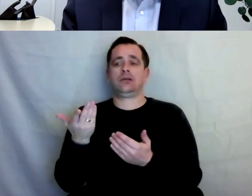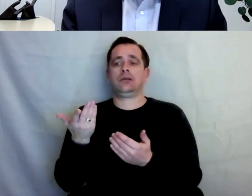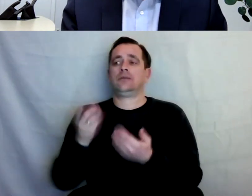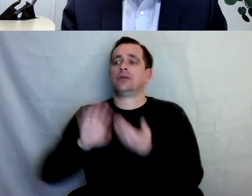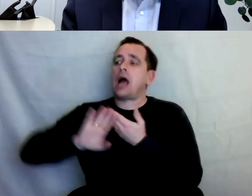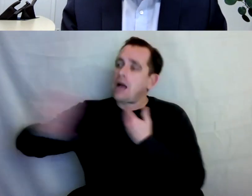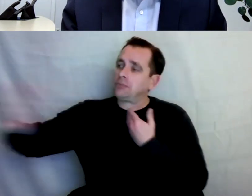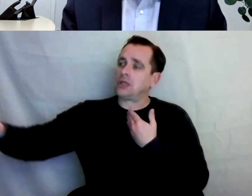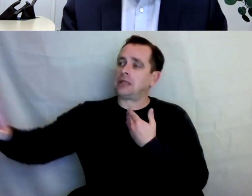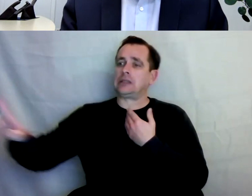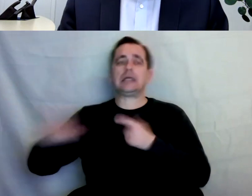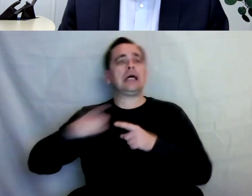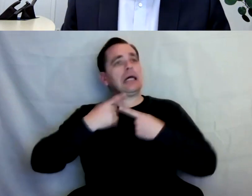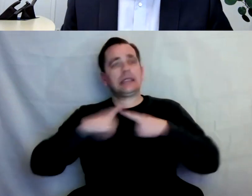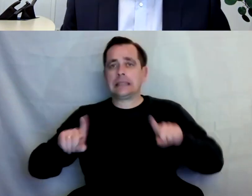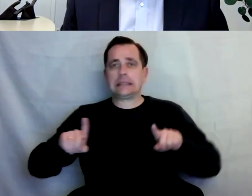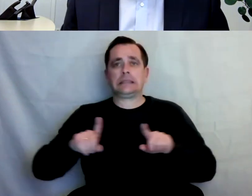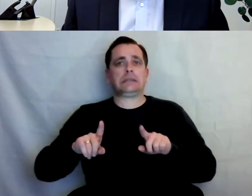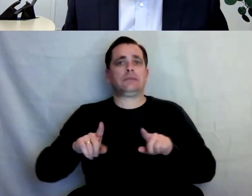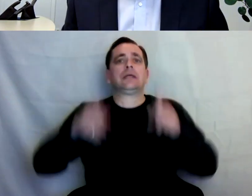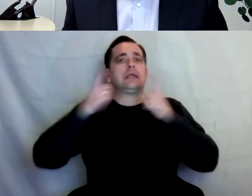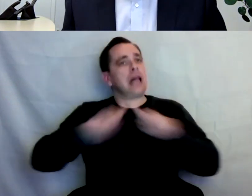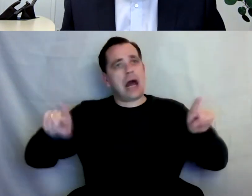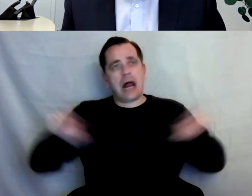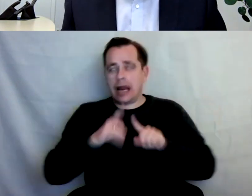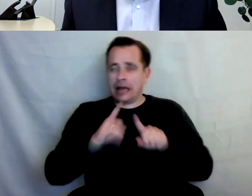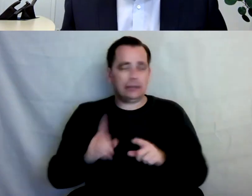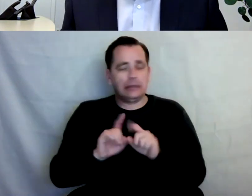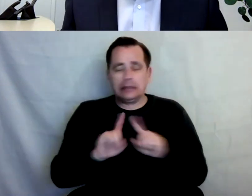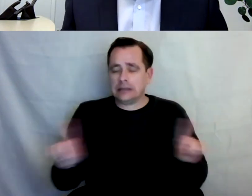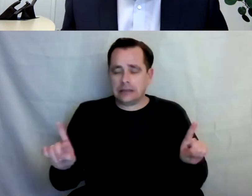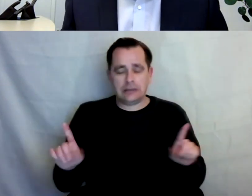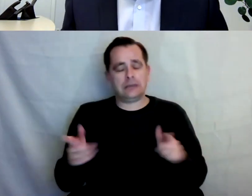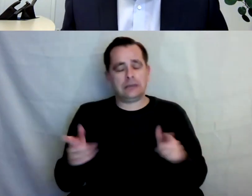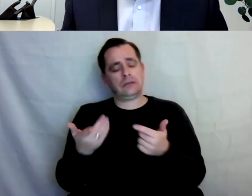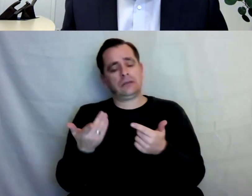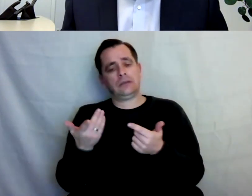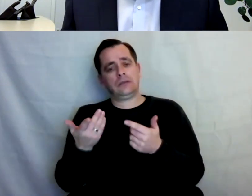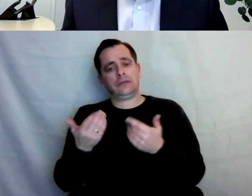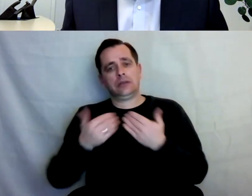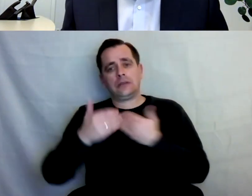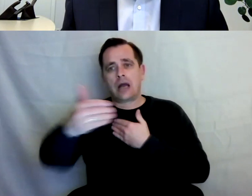sich anzumelden, die Zu- und Abwägung genau zu koordinieren und das in einem überschaubaren